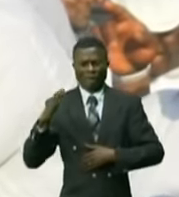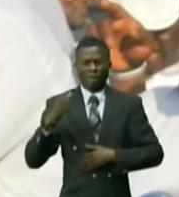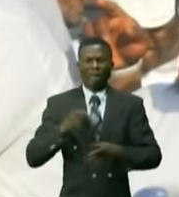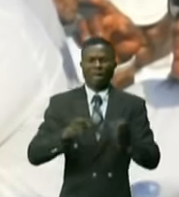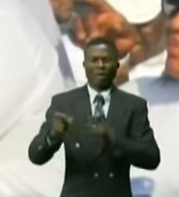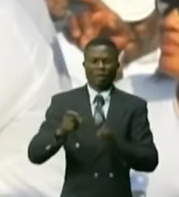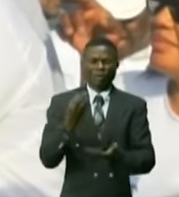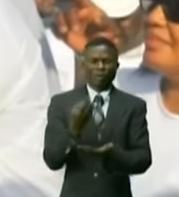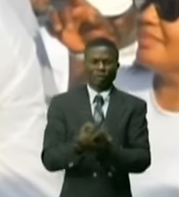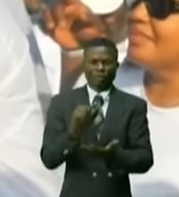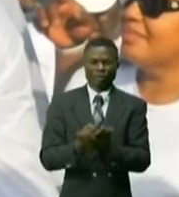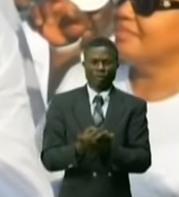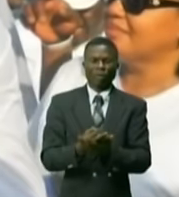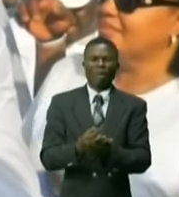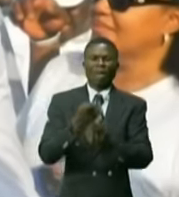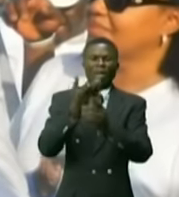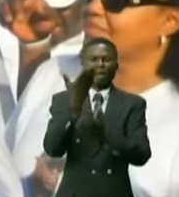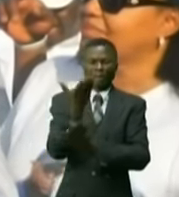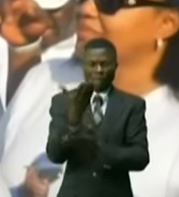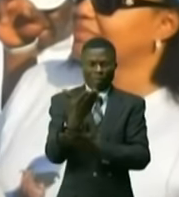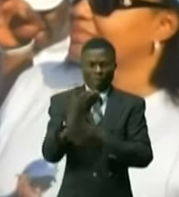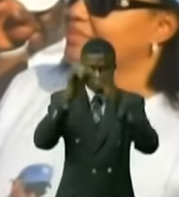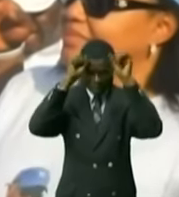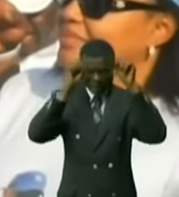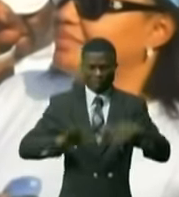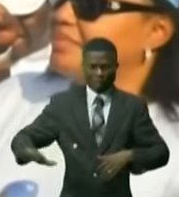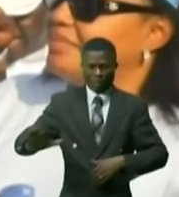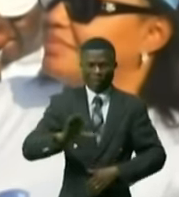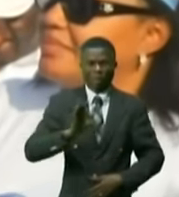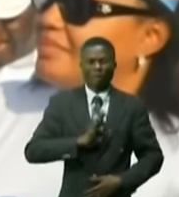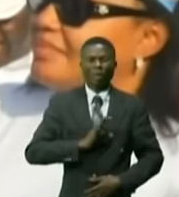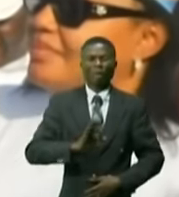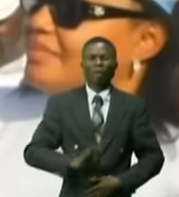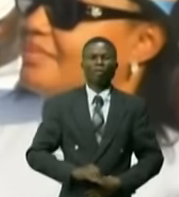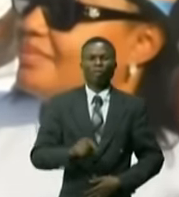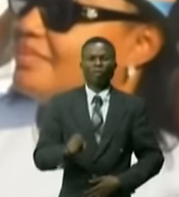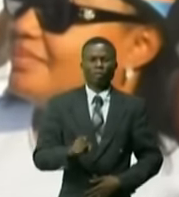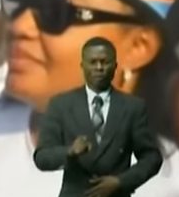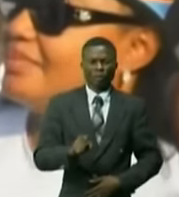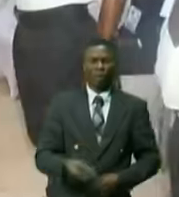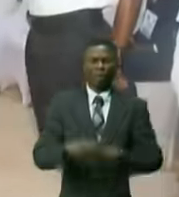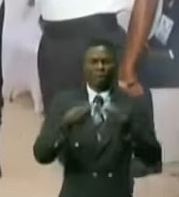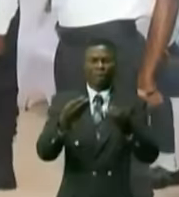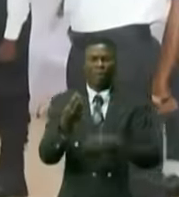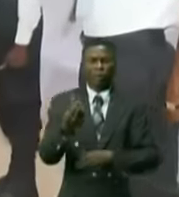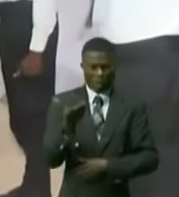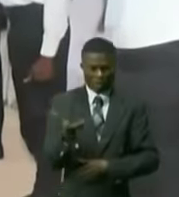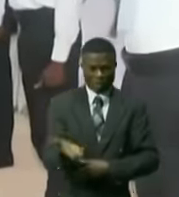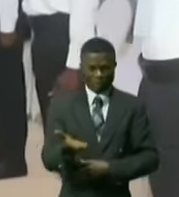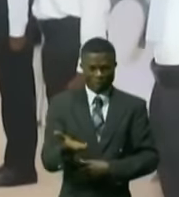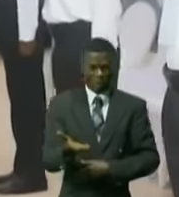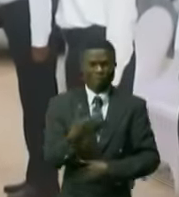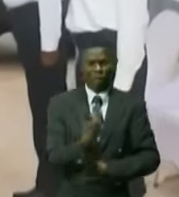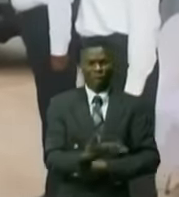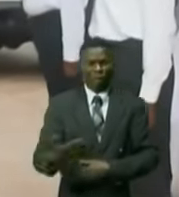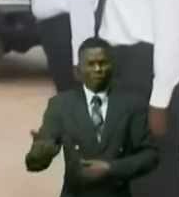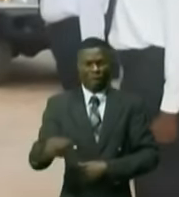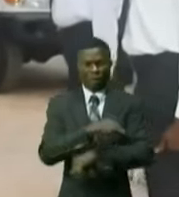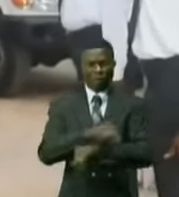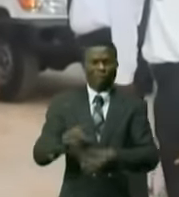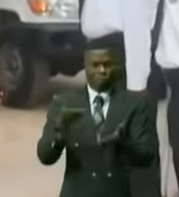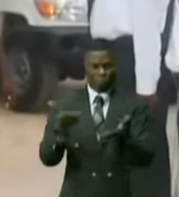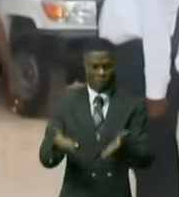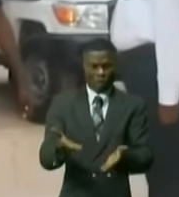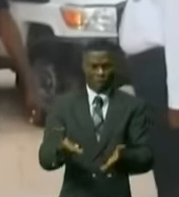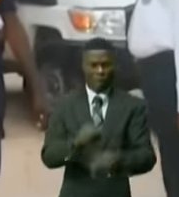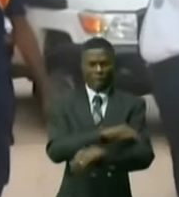financière prônée par le chef de l'État Félix-Antoine Tshisekedi Tshilombo qui en donne les moyens. Outre les équipements de bureaux, la